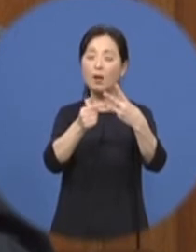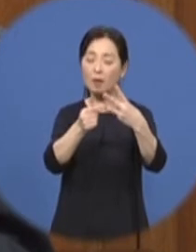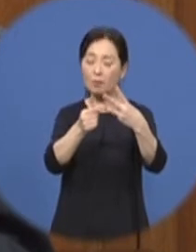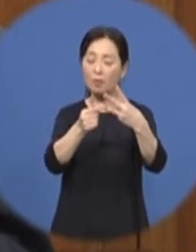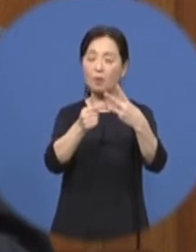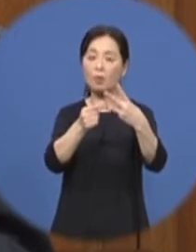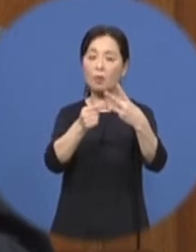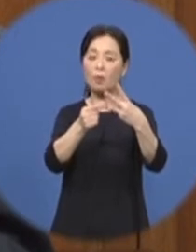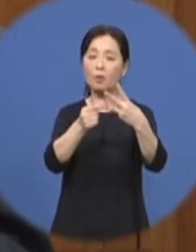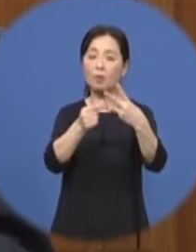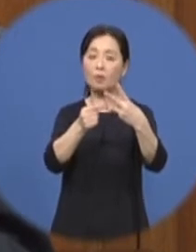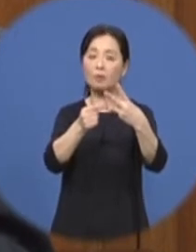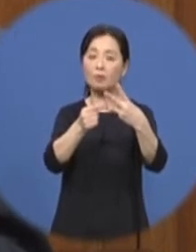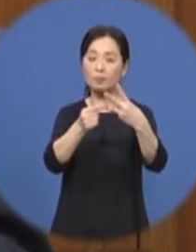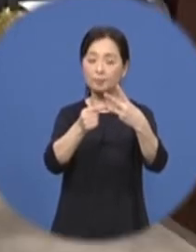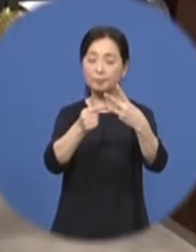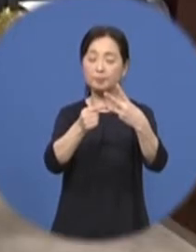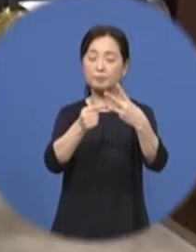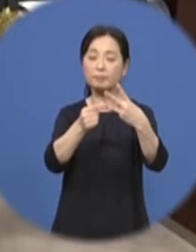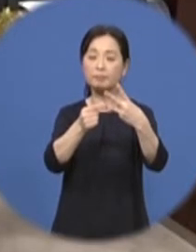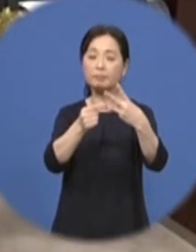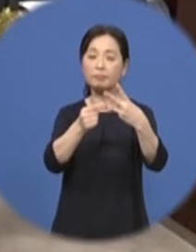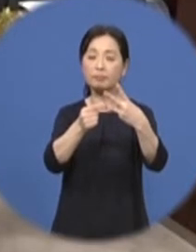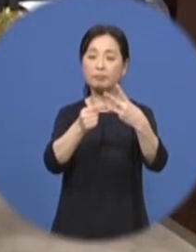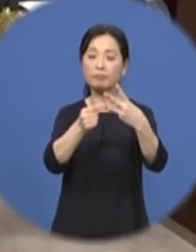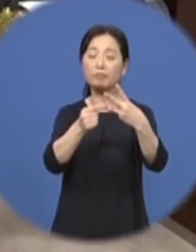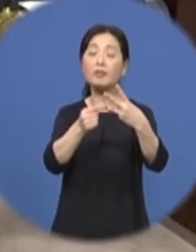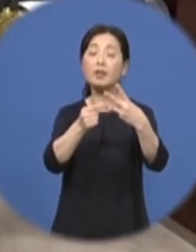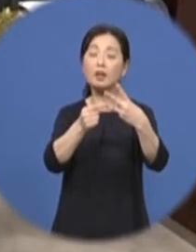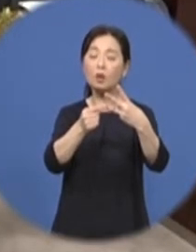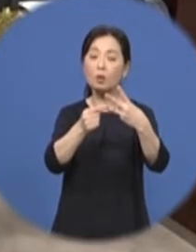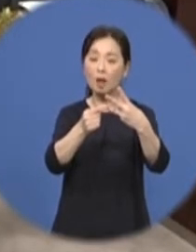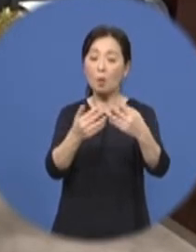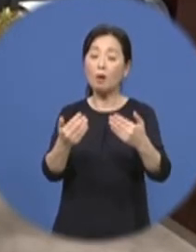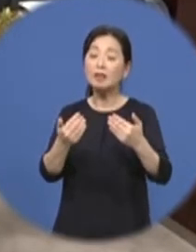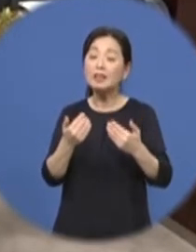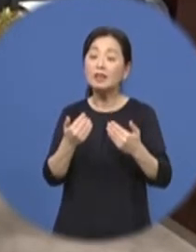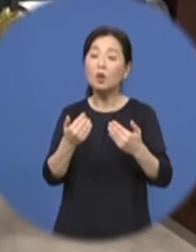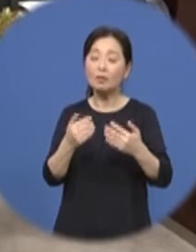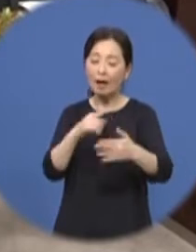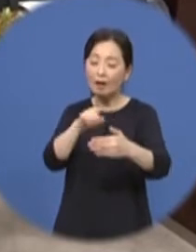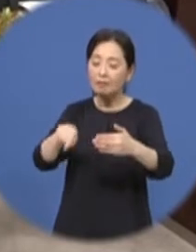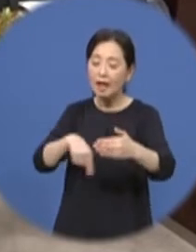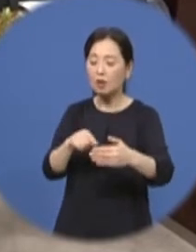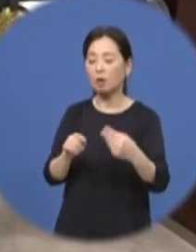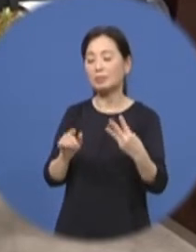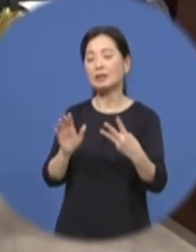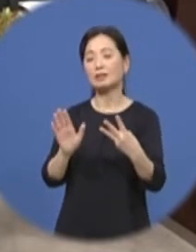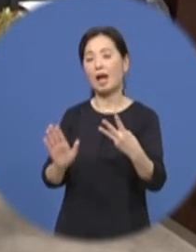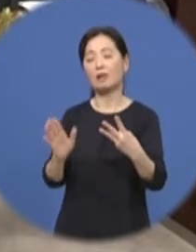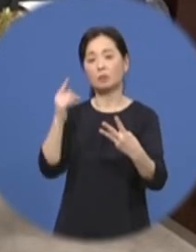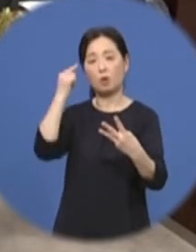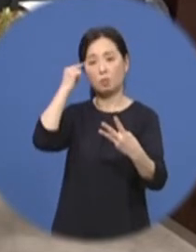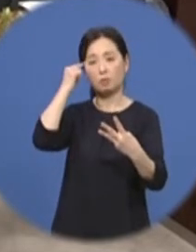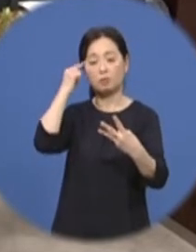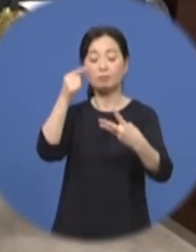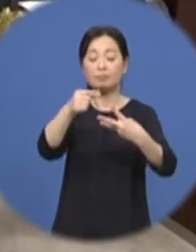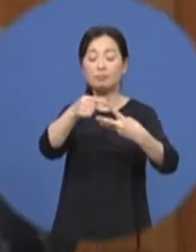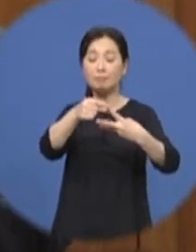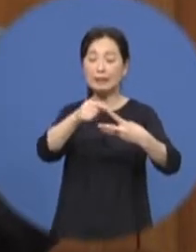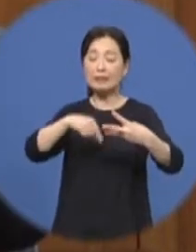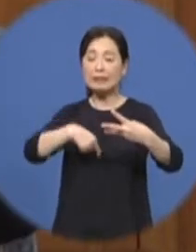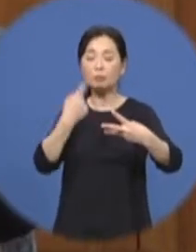して見ると、多分ね3つのことが必要だと思うんです私はね、 はい、 自分で考え